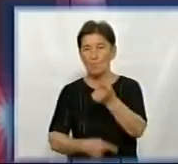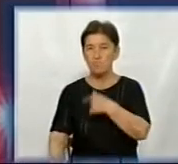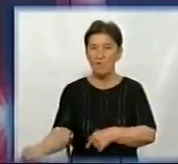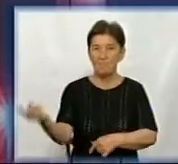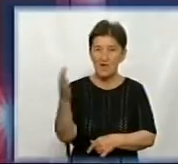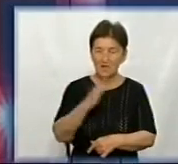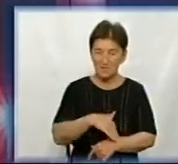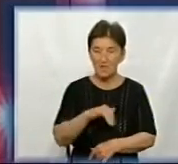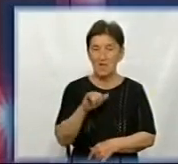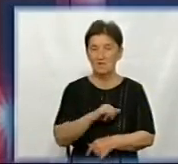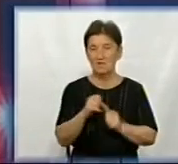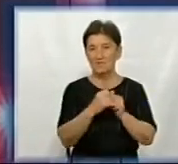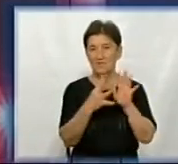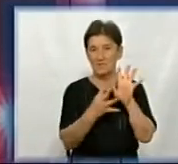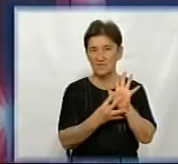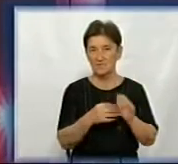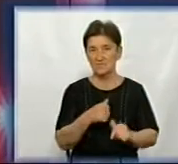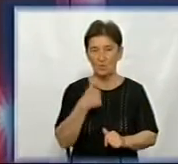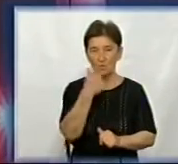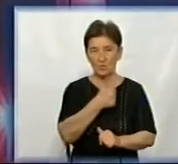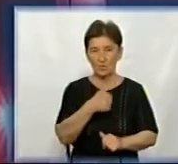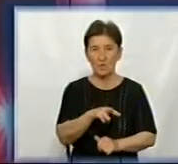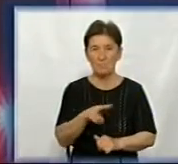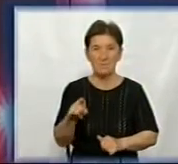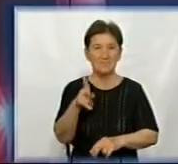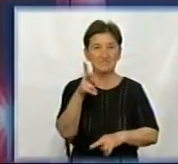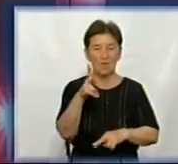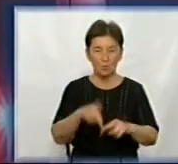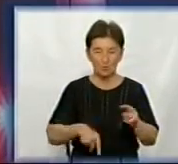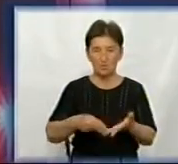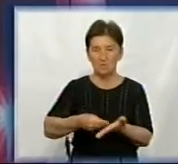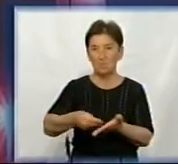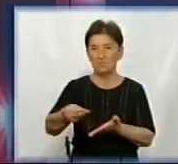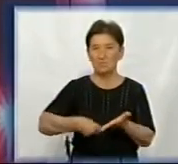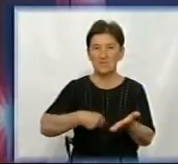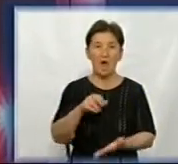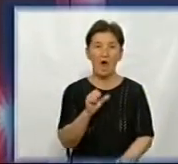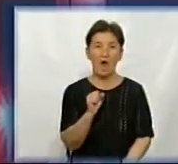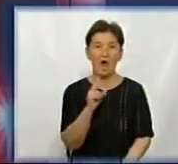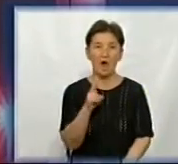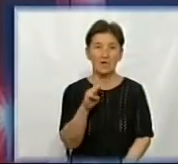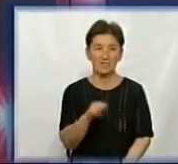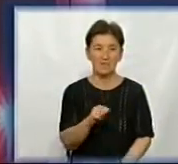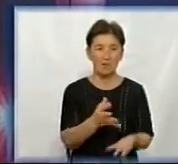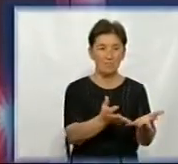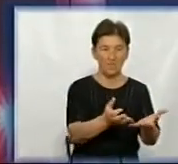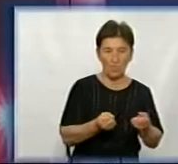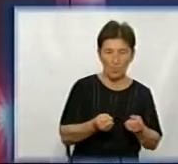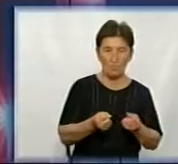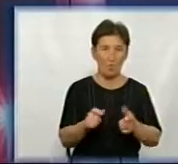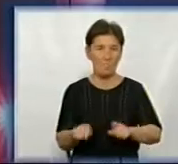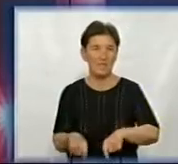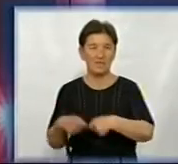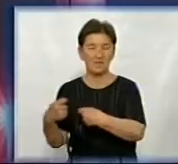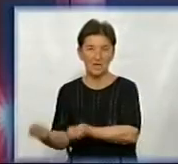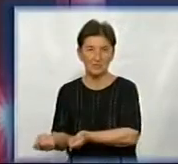І в 2019 році ми завершили цю процедуру, підписали акти приймання передачі, і все